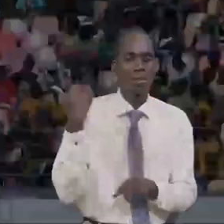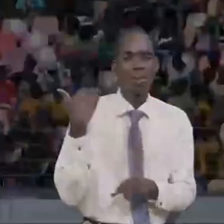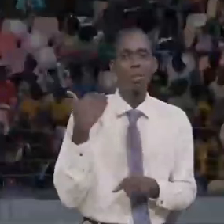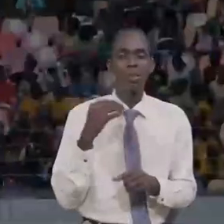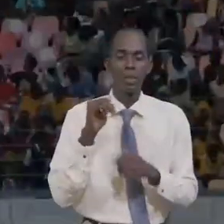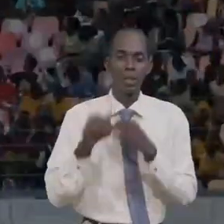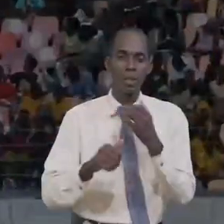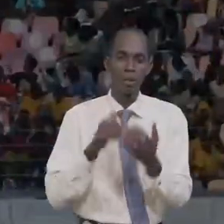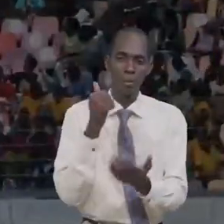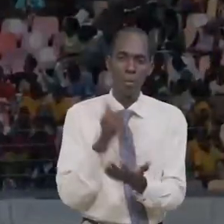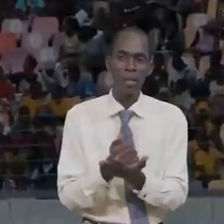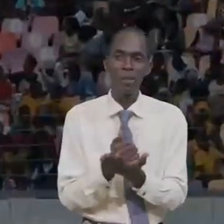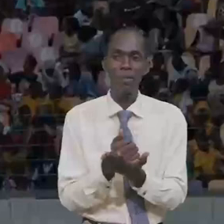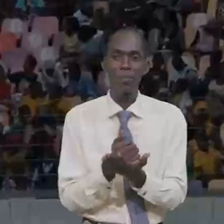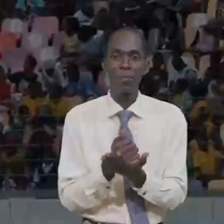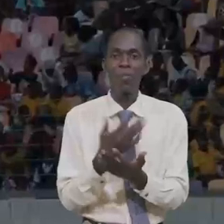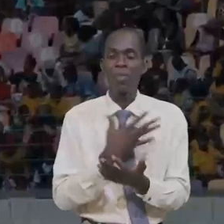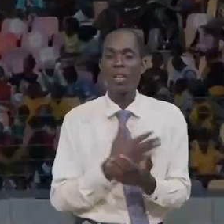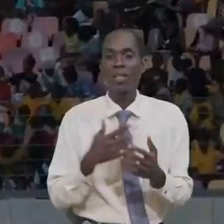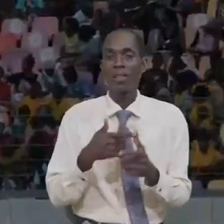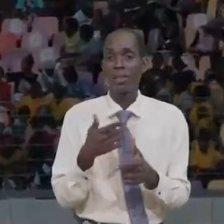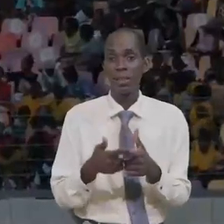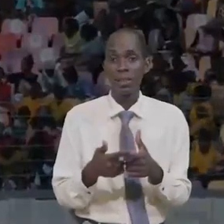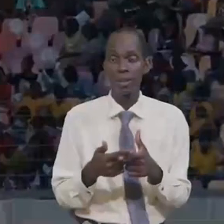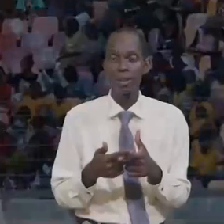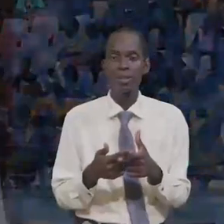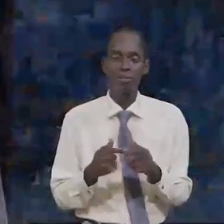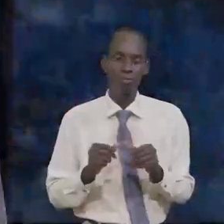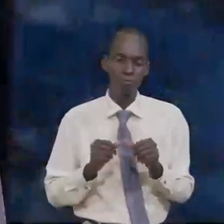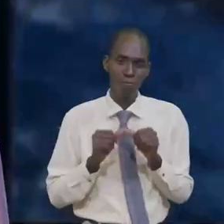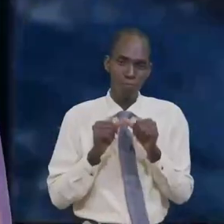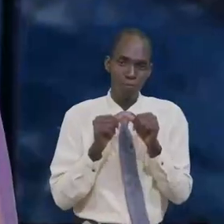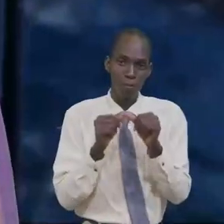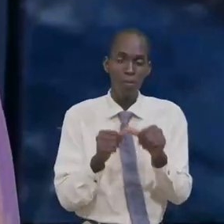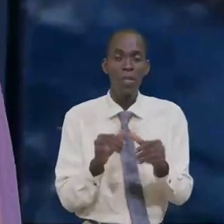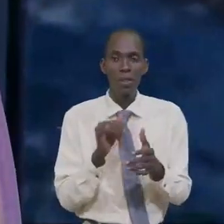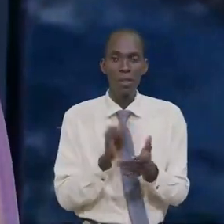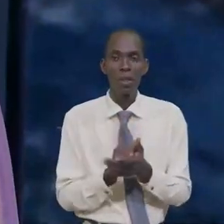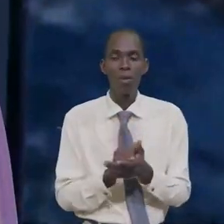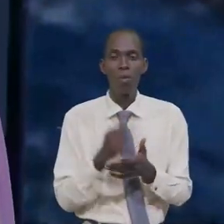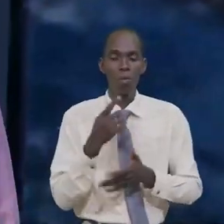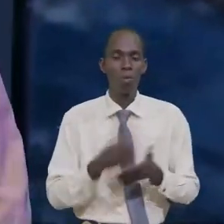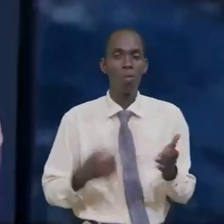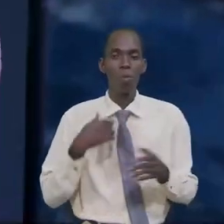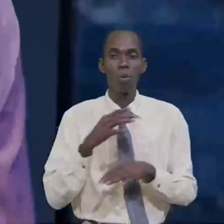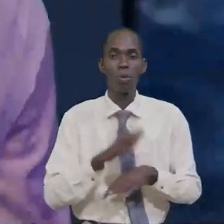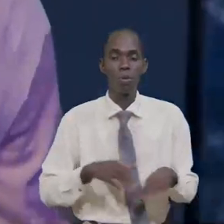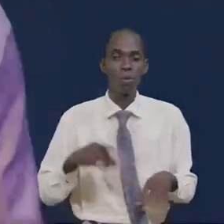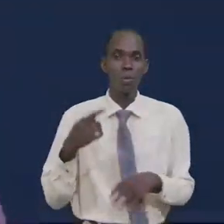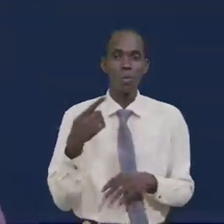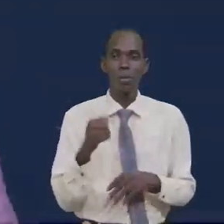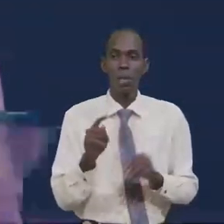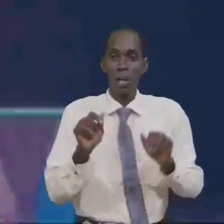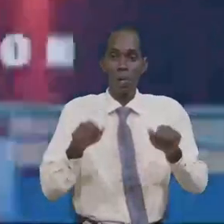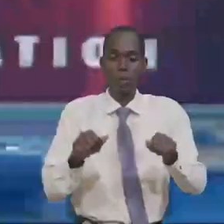alors la persévérance c'est ce que nous appelons être attaché à quelque chose tu t'attaches